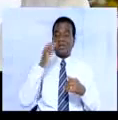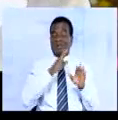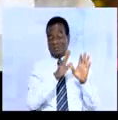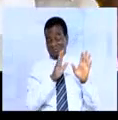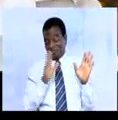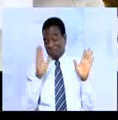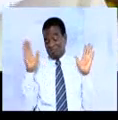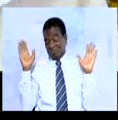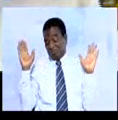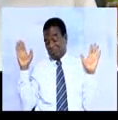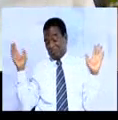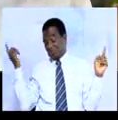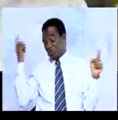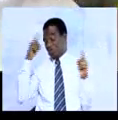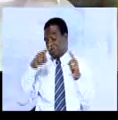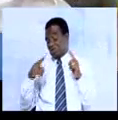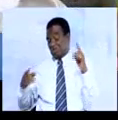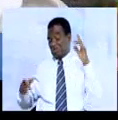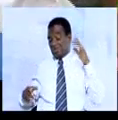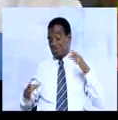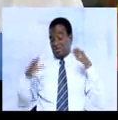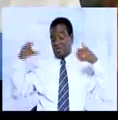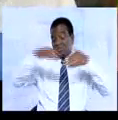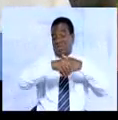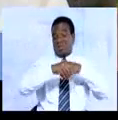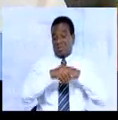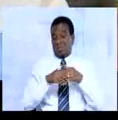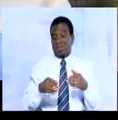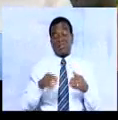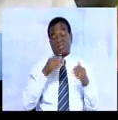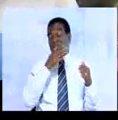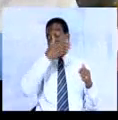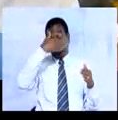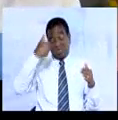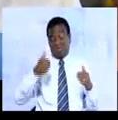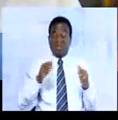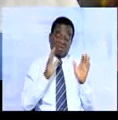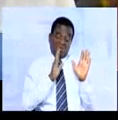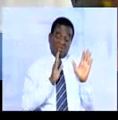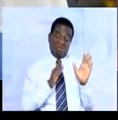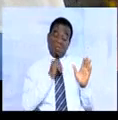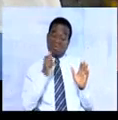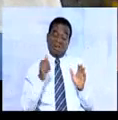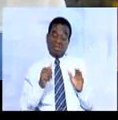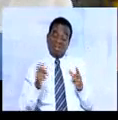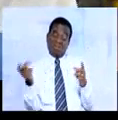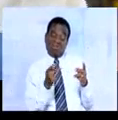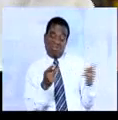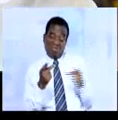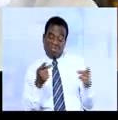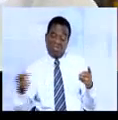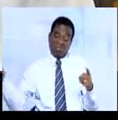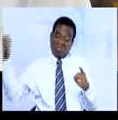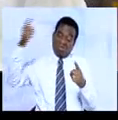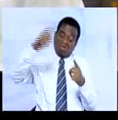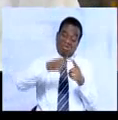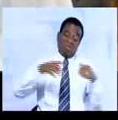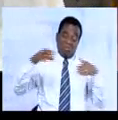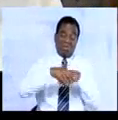jusqu'au mariage. Ça, j'ai retenu. C'est mieux de s'abstenir jusqu'au mariage parce que vraiment, il y a des maladies très, très, très,